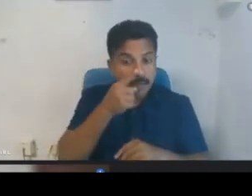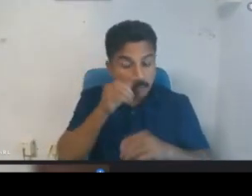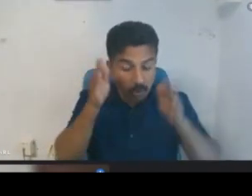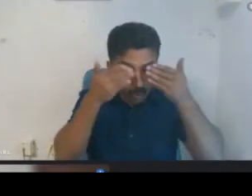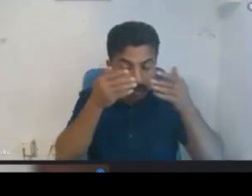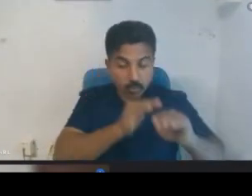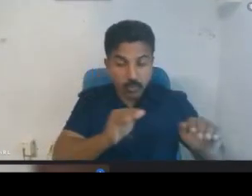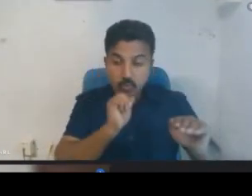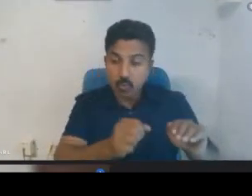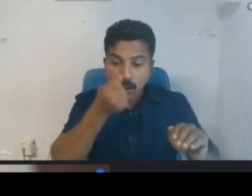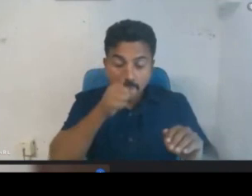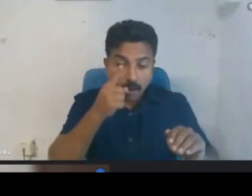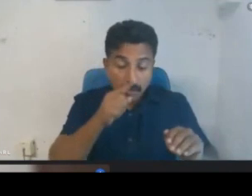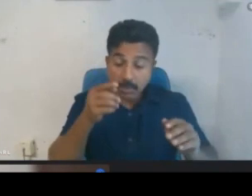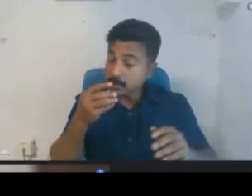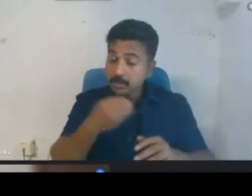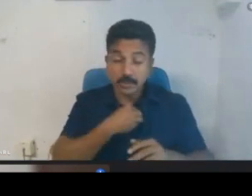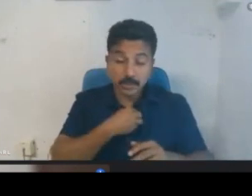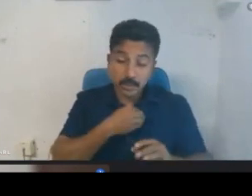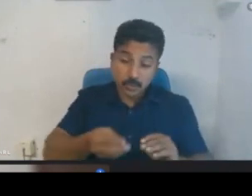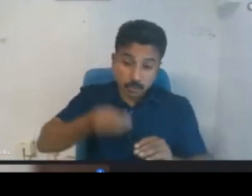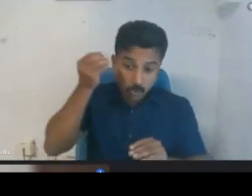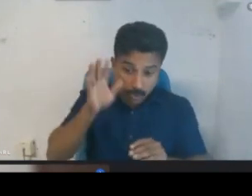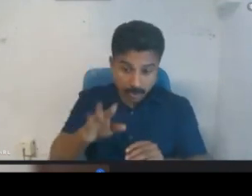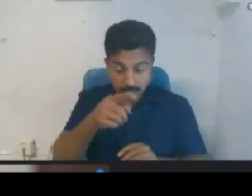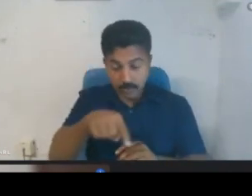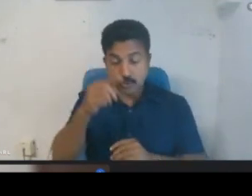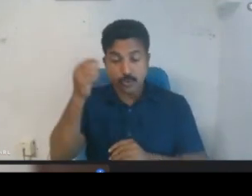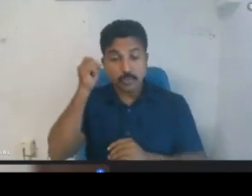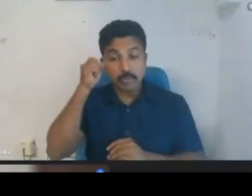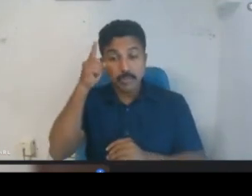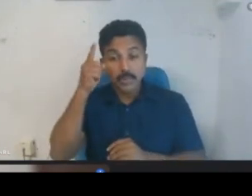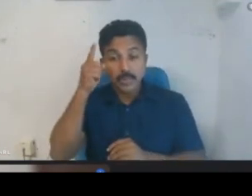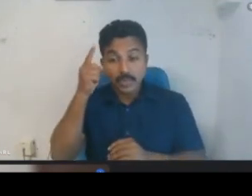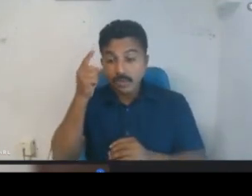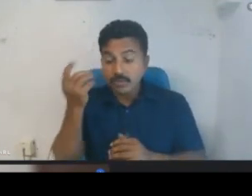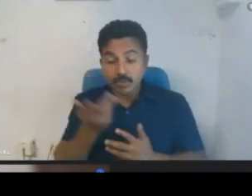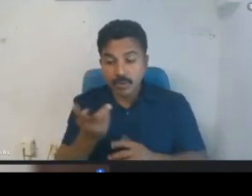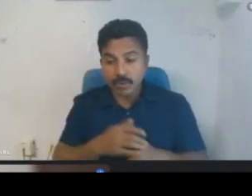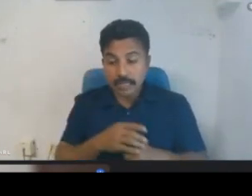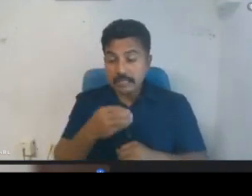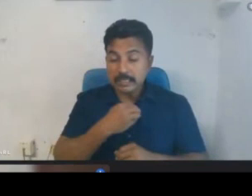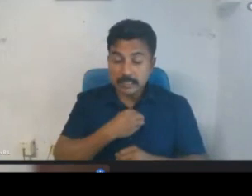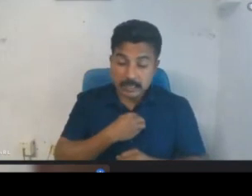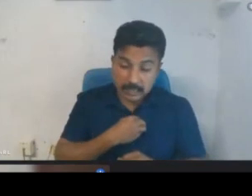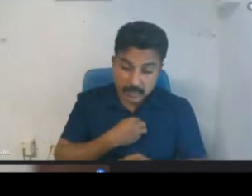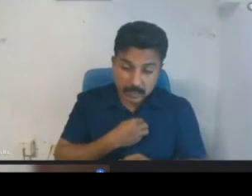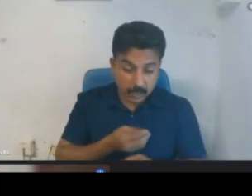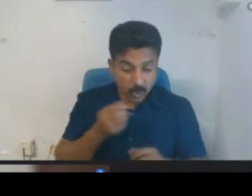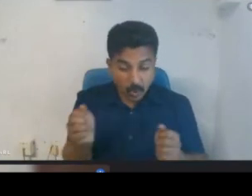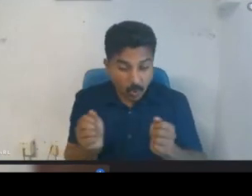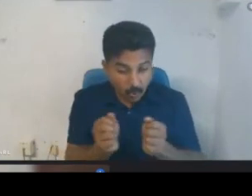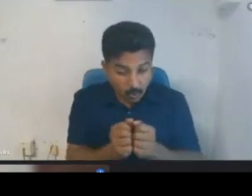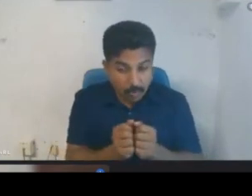അമ്മമാരിൽ ഉണ്ടാകുന്നതെന്ന് ഇടയ്ക്കൊരു പഠനം ഉണ്ടായിരുന്നു. അപ്പം നമ്മൾ മനസ്സിലാക്കേണ്ട കാര്യം അത്രയും സ്ട്രെസ് നമ്മൾ